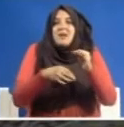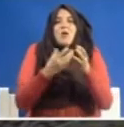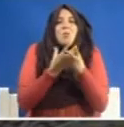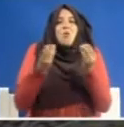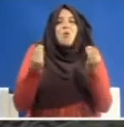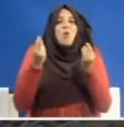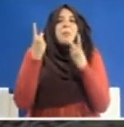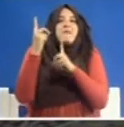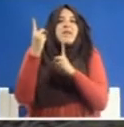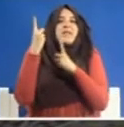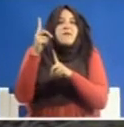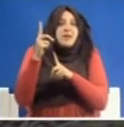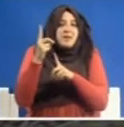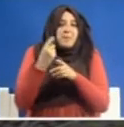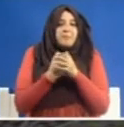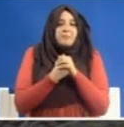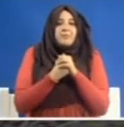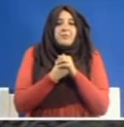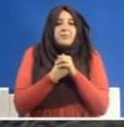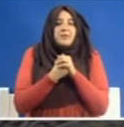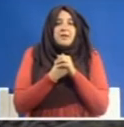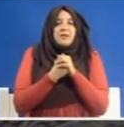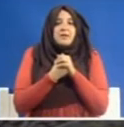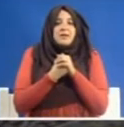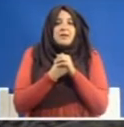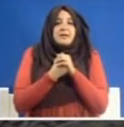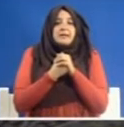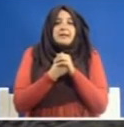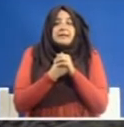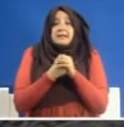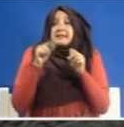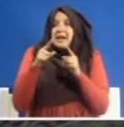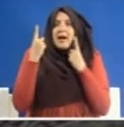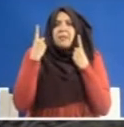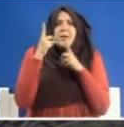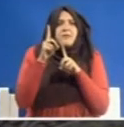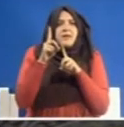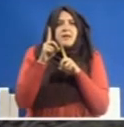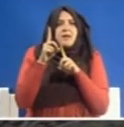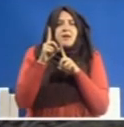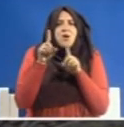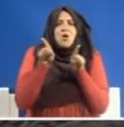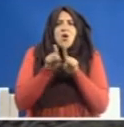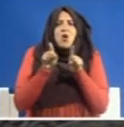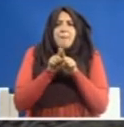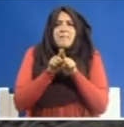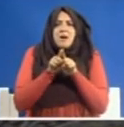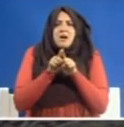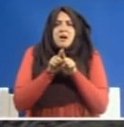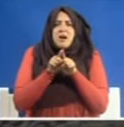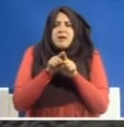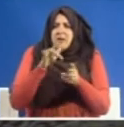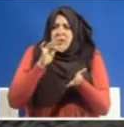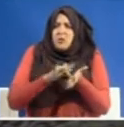التحديات الكبرى التي تأتي على كيان بكسر الكاف،